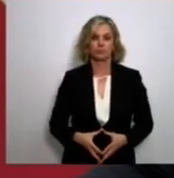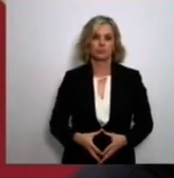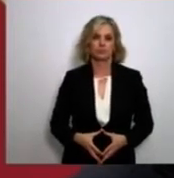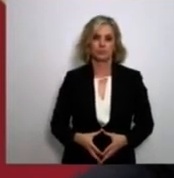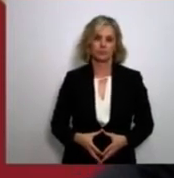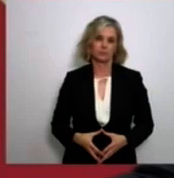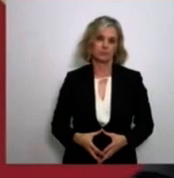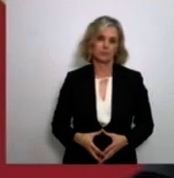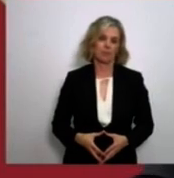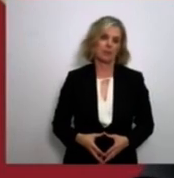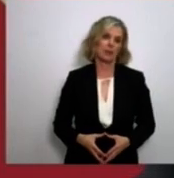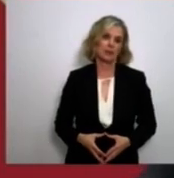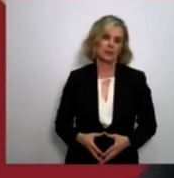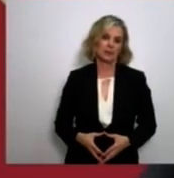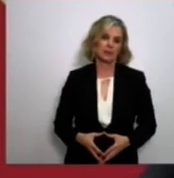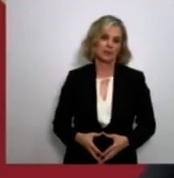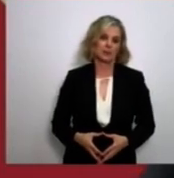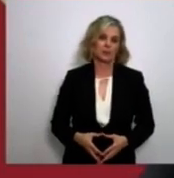Κρατήσαμε αυτή την αποκάλυψη